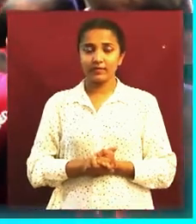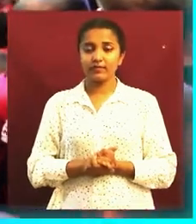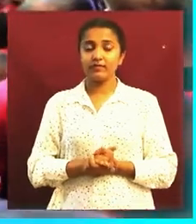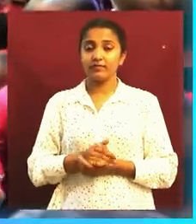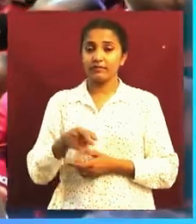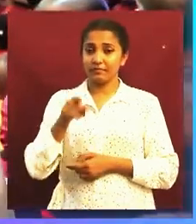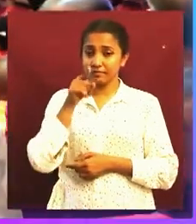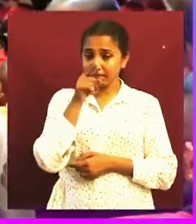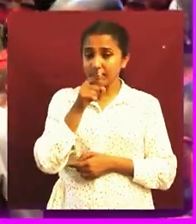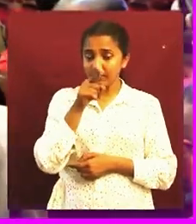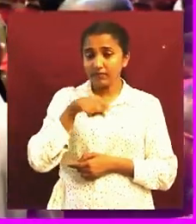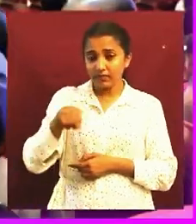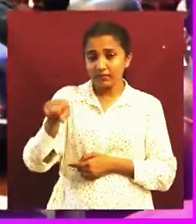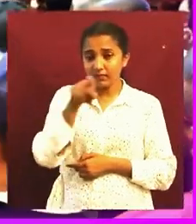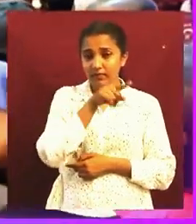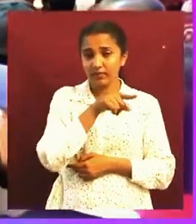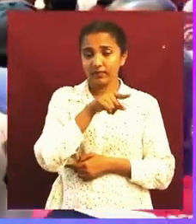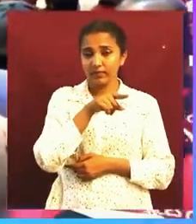ஒப்ப